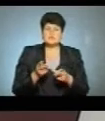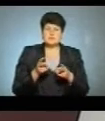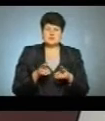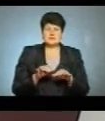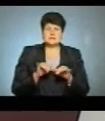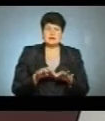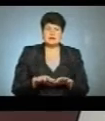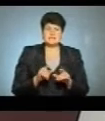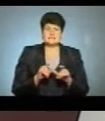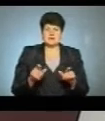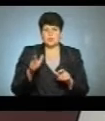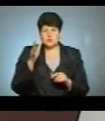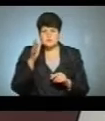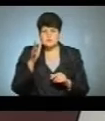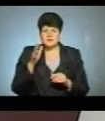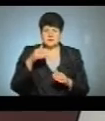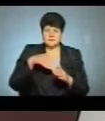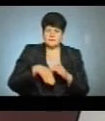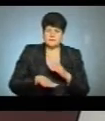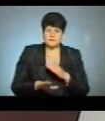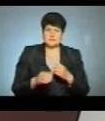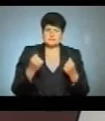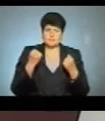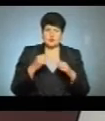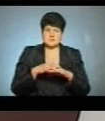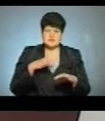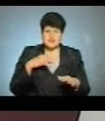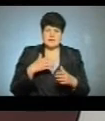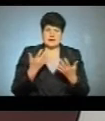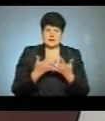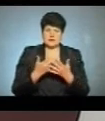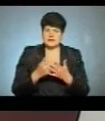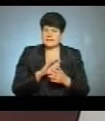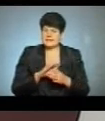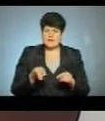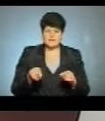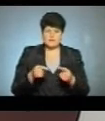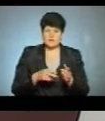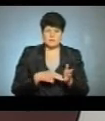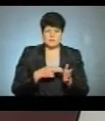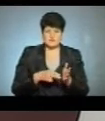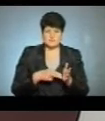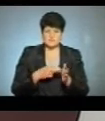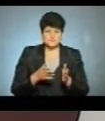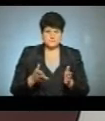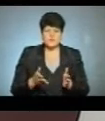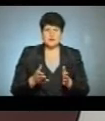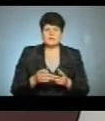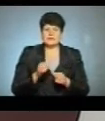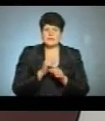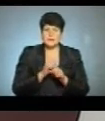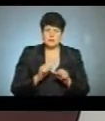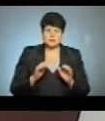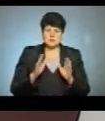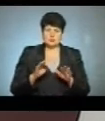діяльність закладів освіти, метрополітену, зон розваг, спортзалів та кінотеатрів. Не відновлять також залізничне та авіасполучення. Не можна